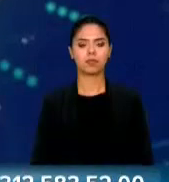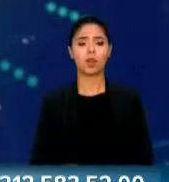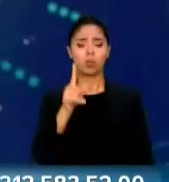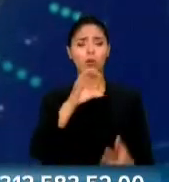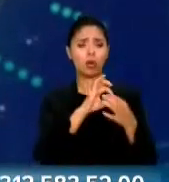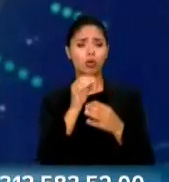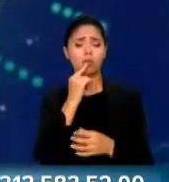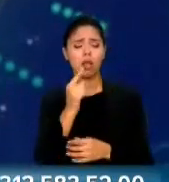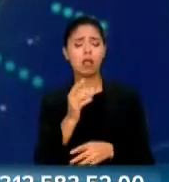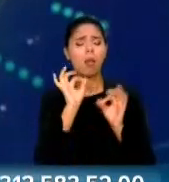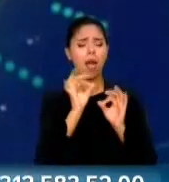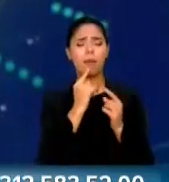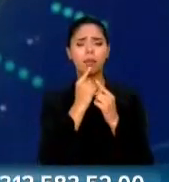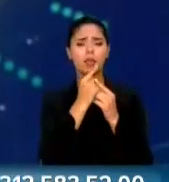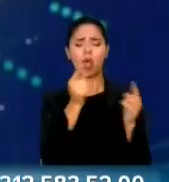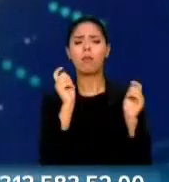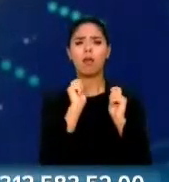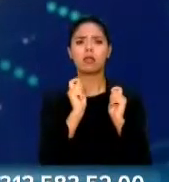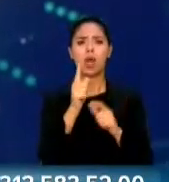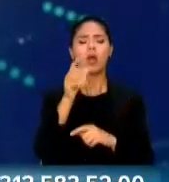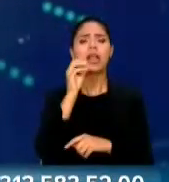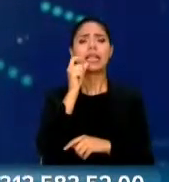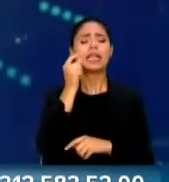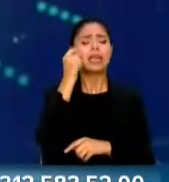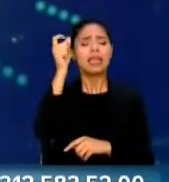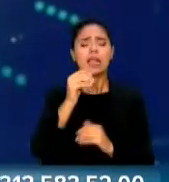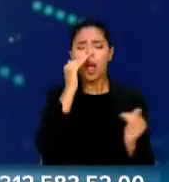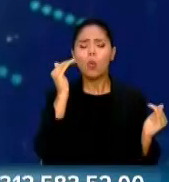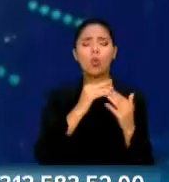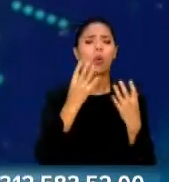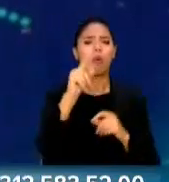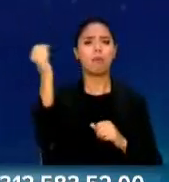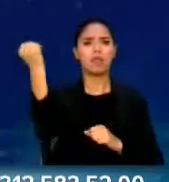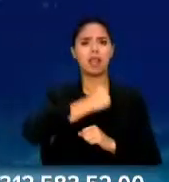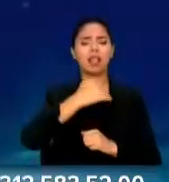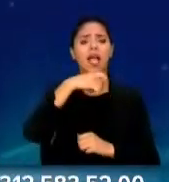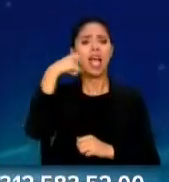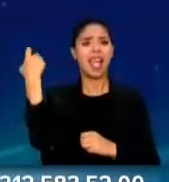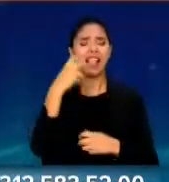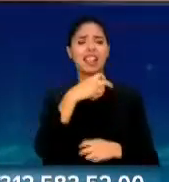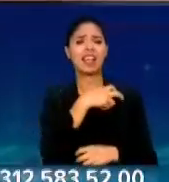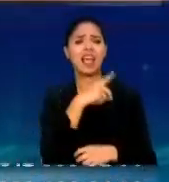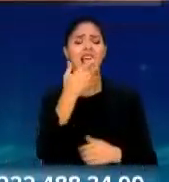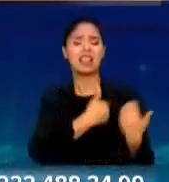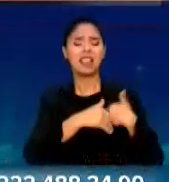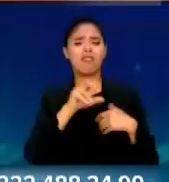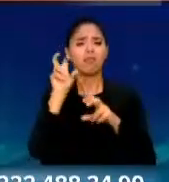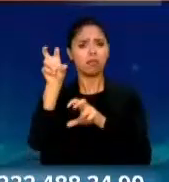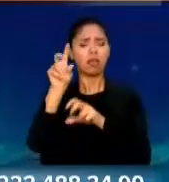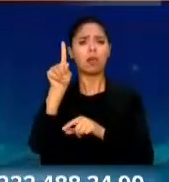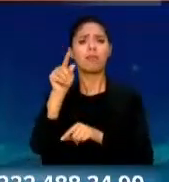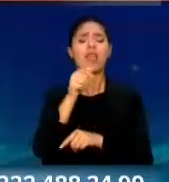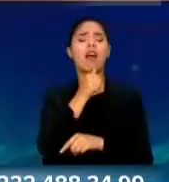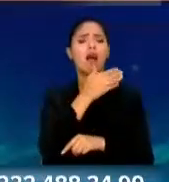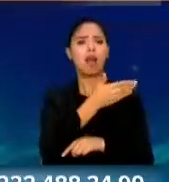bu cümleyi kurmak hep zor. İnsanlık dışı saldırı diyeceğiz başkentte. Saldırgan eski sevgilisini takıntı haline getiren genç bir adam.